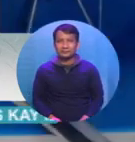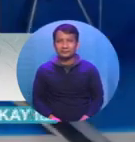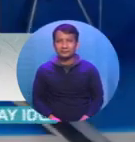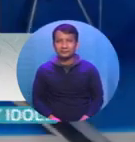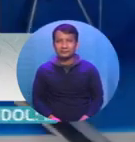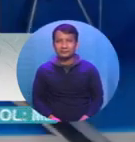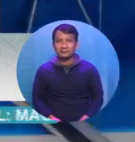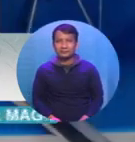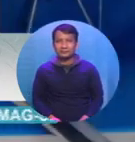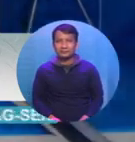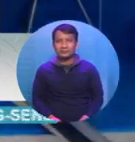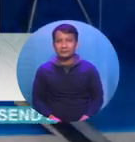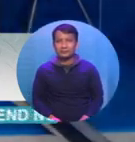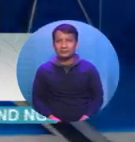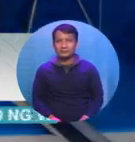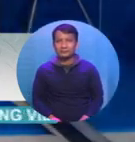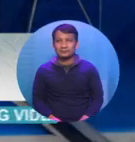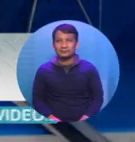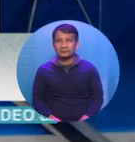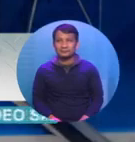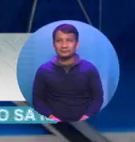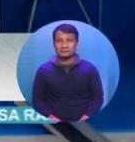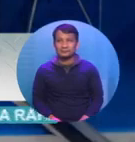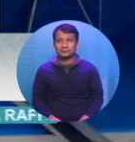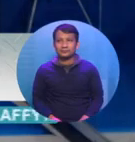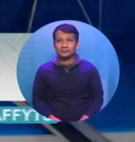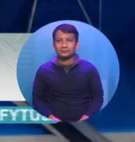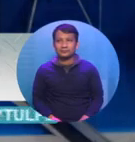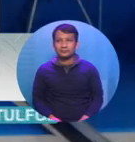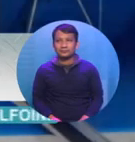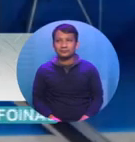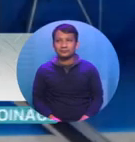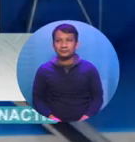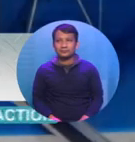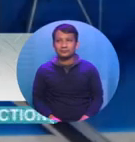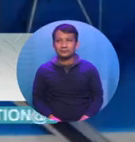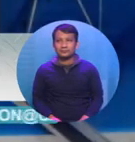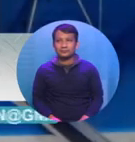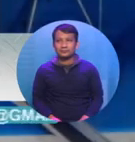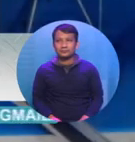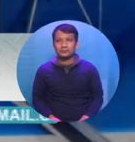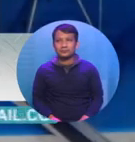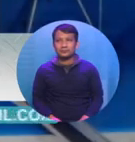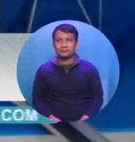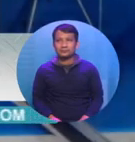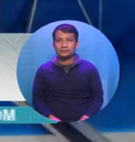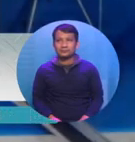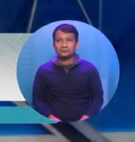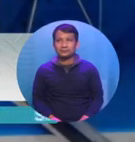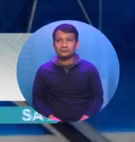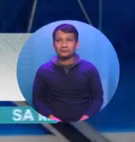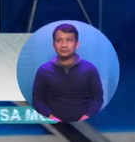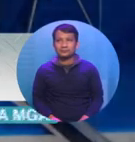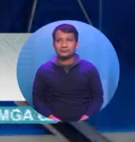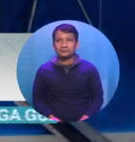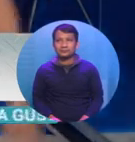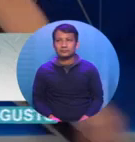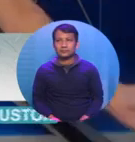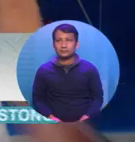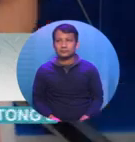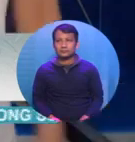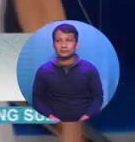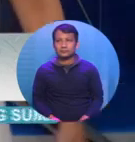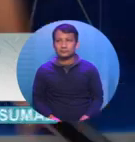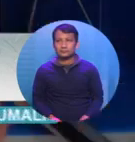Yan. Ano man ang sumpong nadala, basta alam niyang tama, pinakakasama mo siya. Di